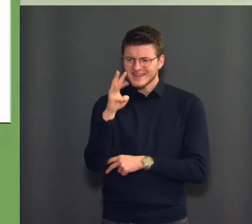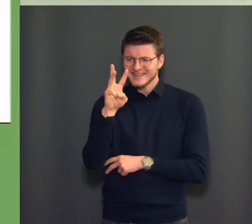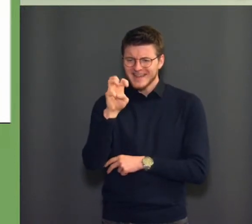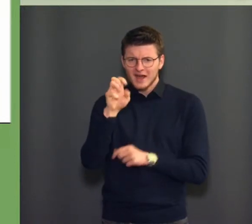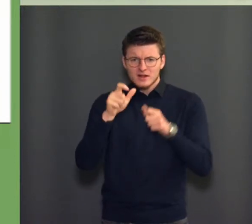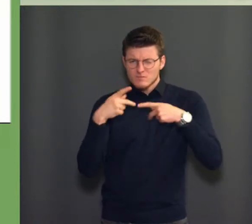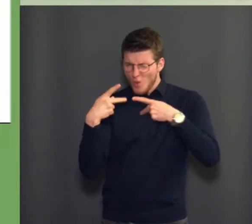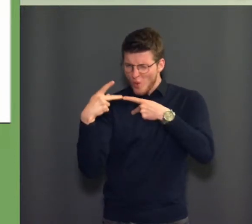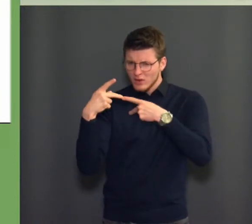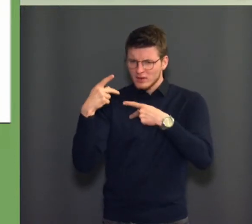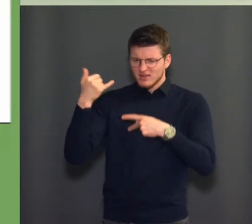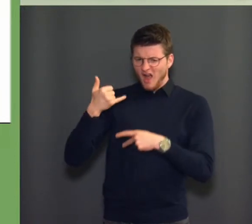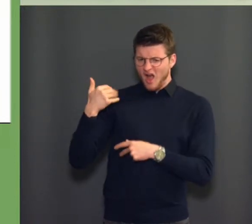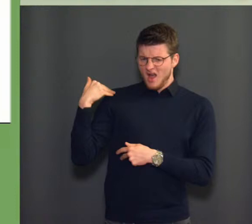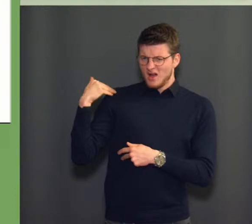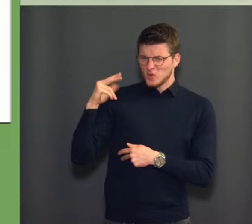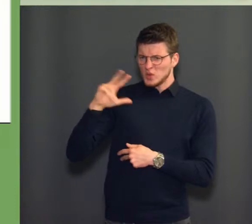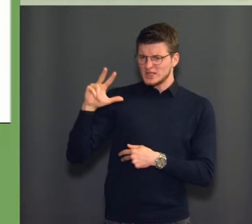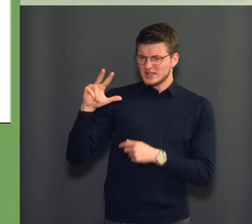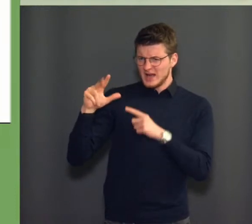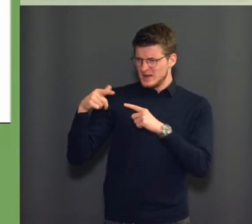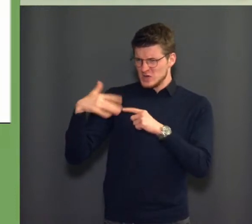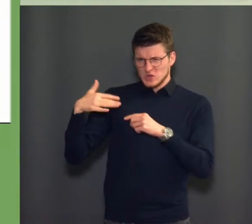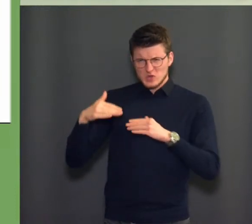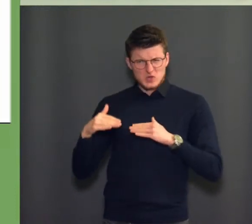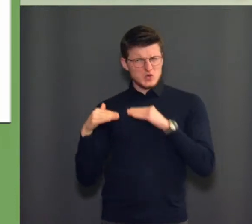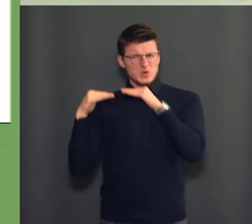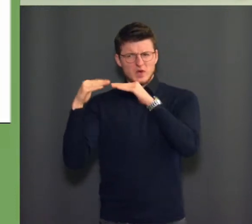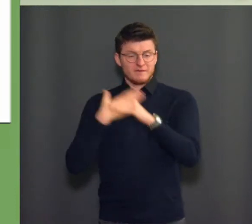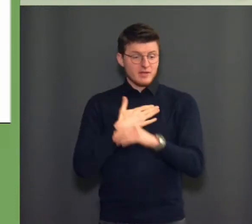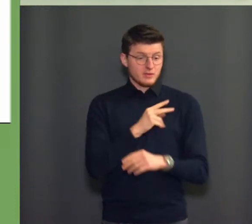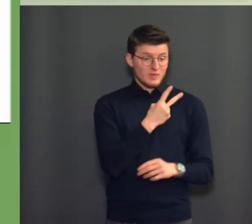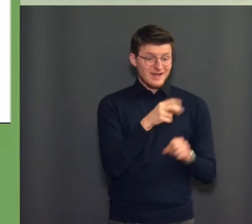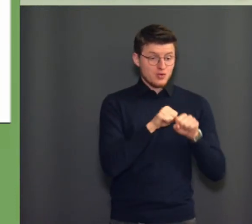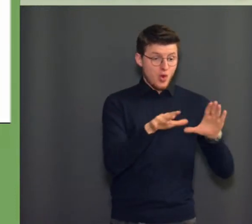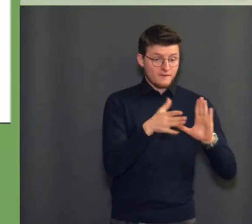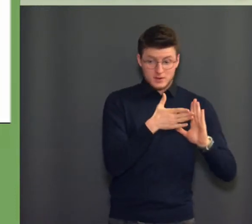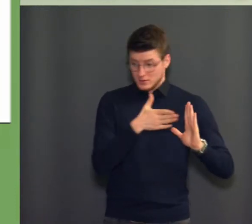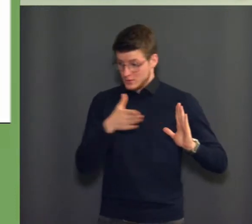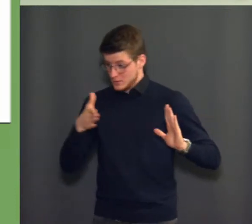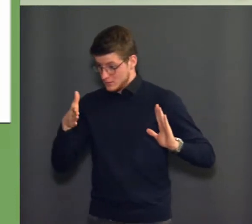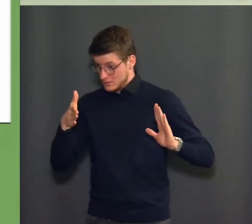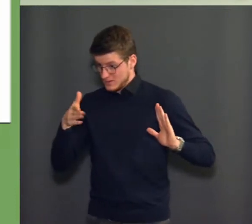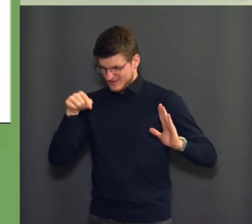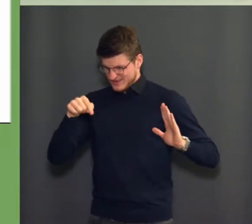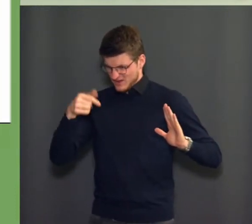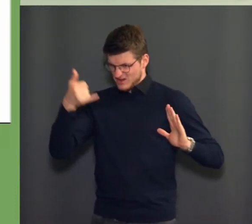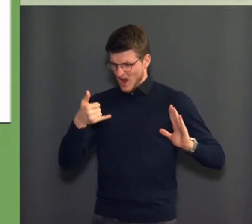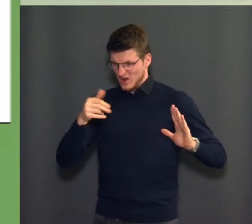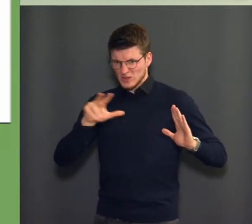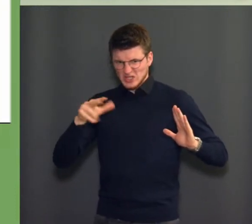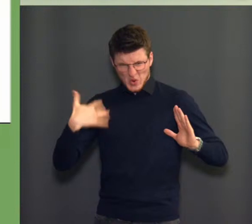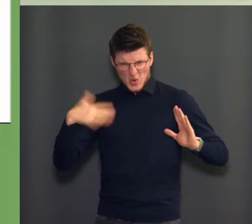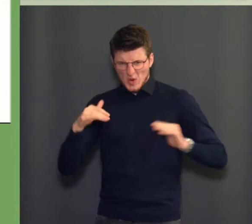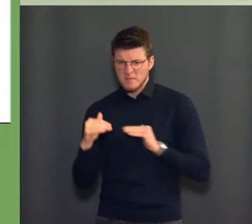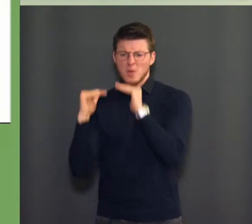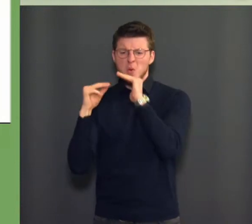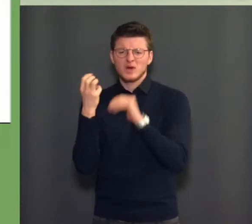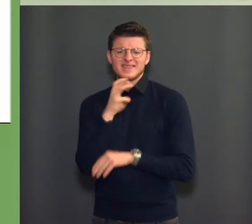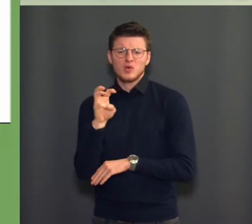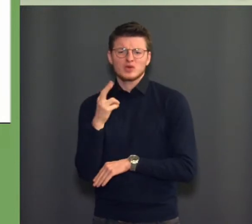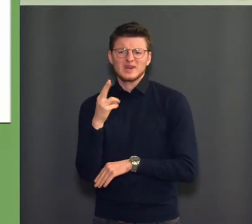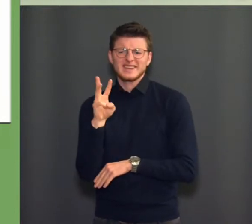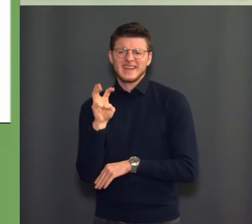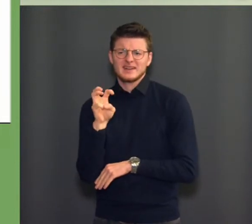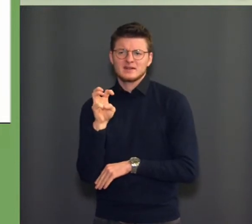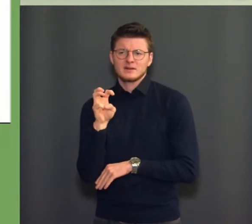hoogste aantal sinds de tweede golf. Dit opvallend hoog aantal opnames is voor een stuk ook een